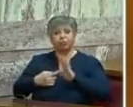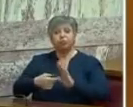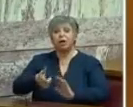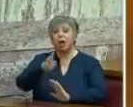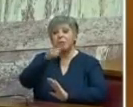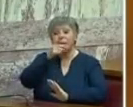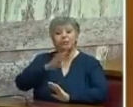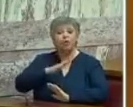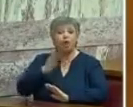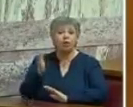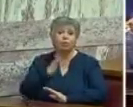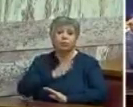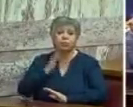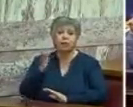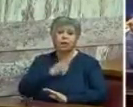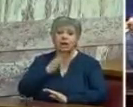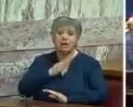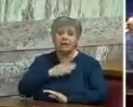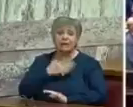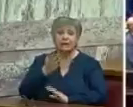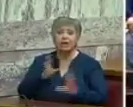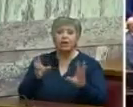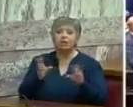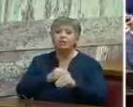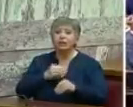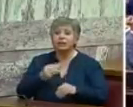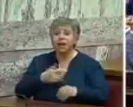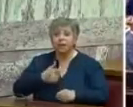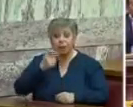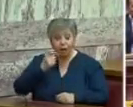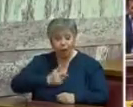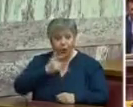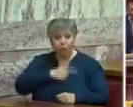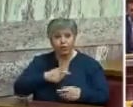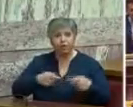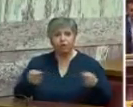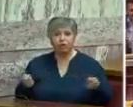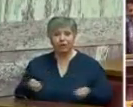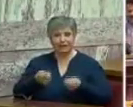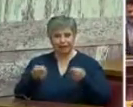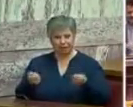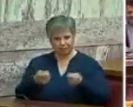αυτά που κάνει ο ίδιος. Τελειώσαμε. Ευχαριστώ πολύ. Ακούσαμε. Κύριε Γεωργιάδη,